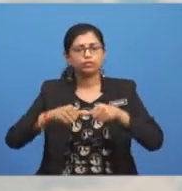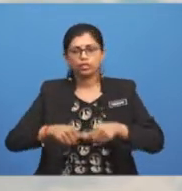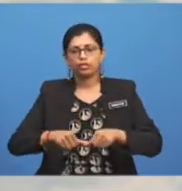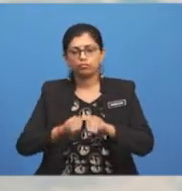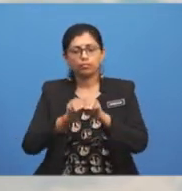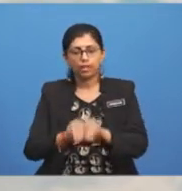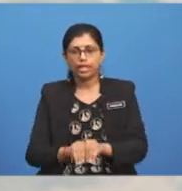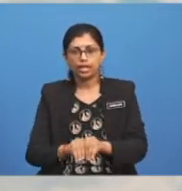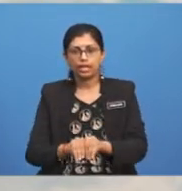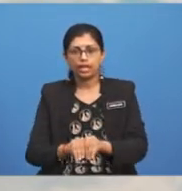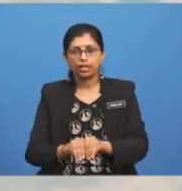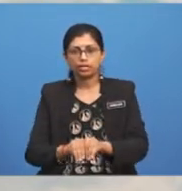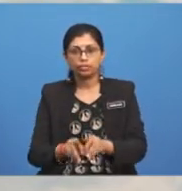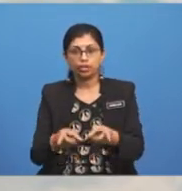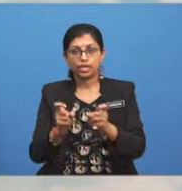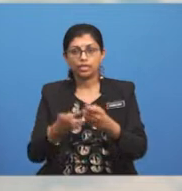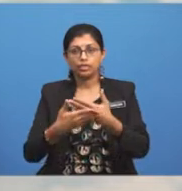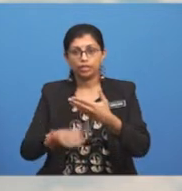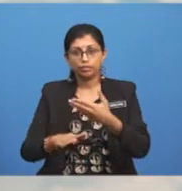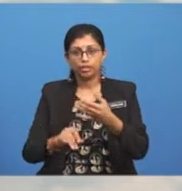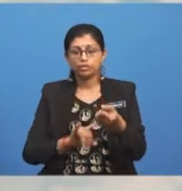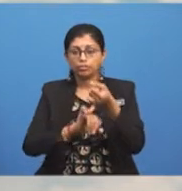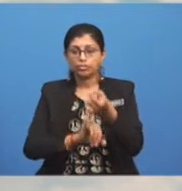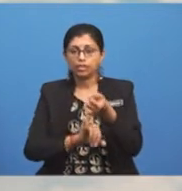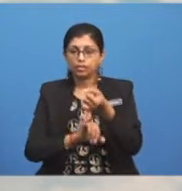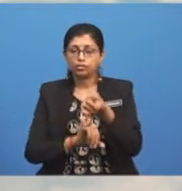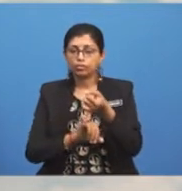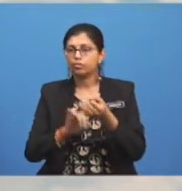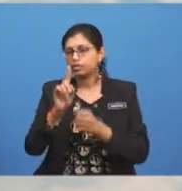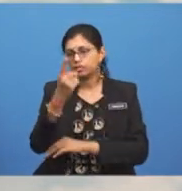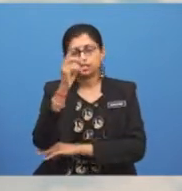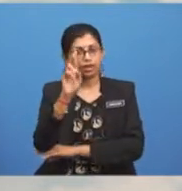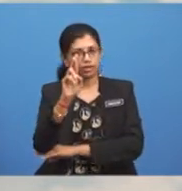Maka, hal laju lepas bergantung hanya pada nilai R.